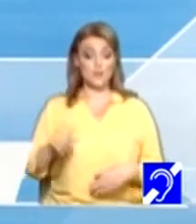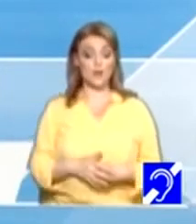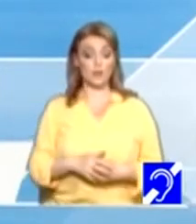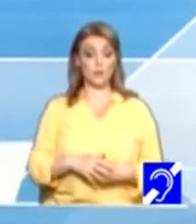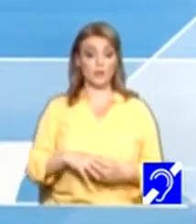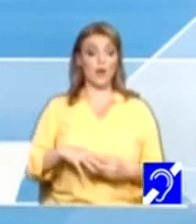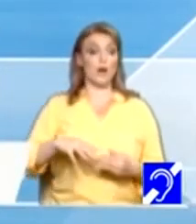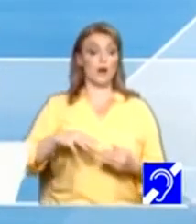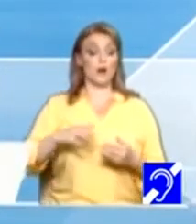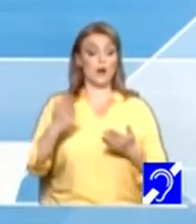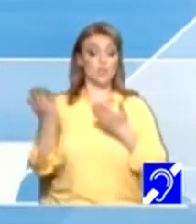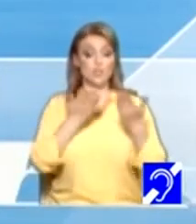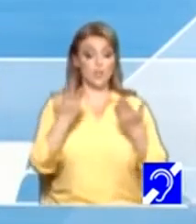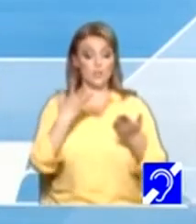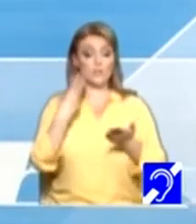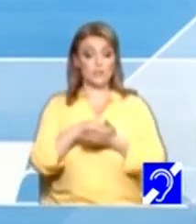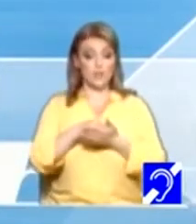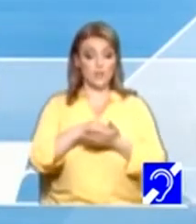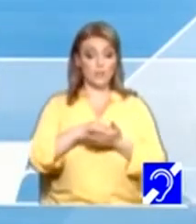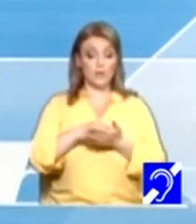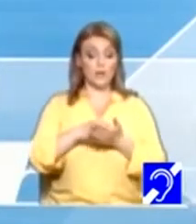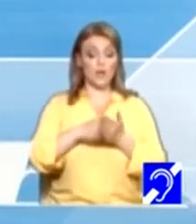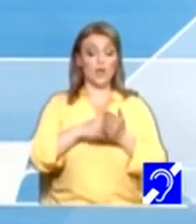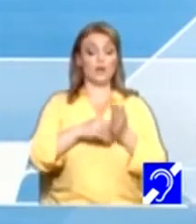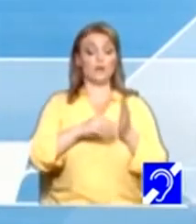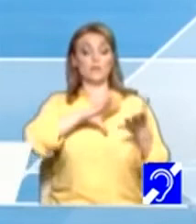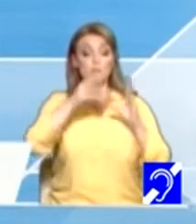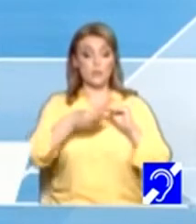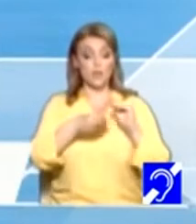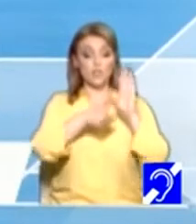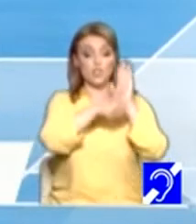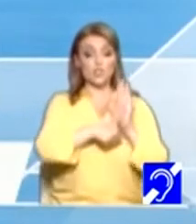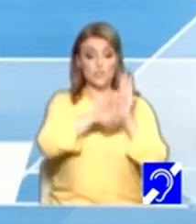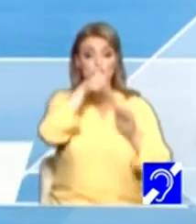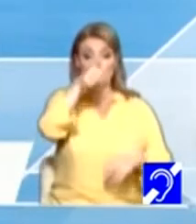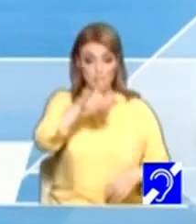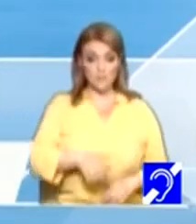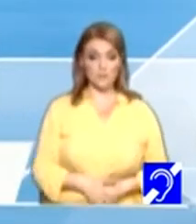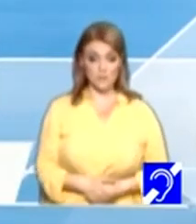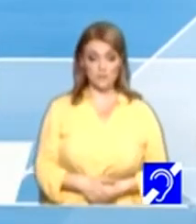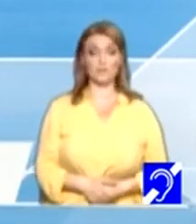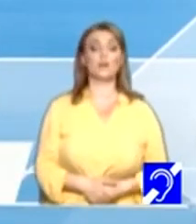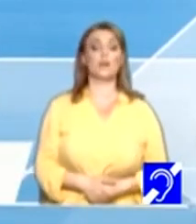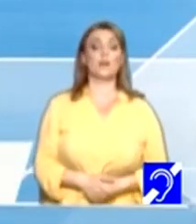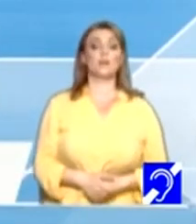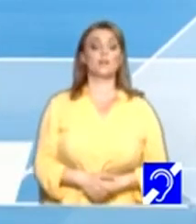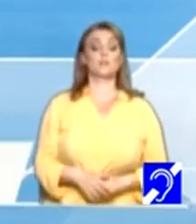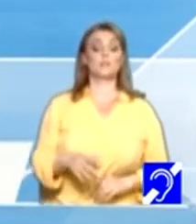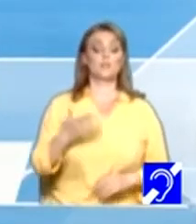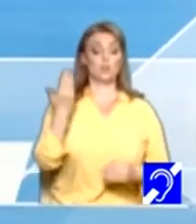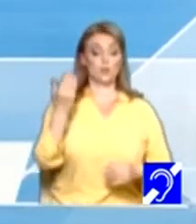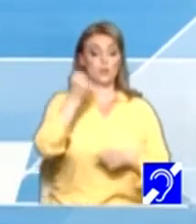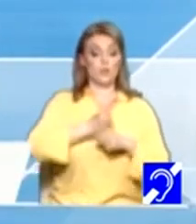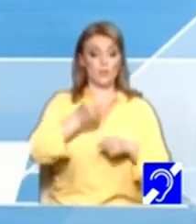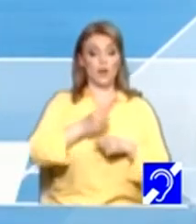primelor 6 luni din mandatul său, ocazie cu care a spus și ce și-ar dori de la aceste alegeri și de la următorul parlament, să fie